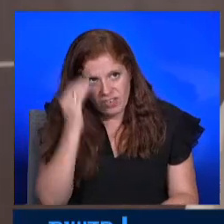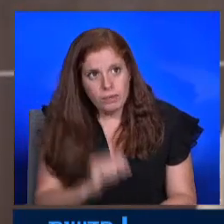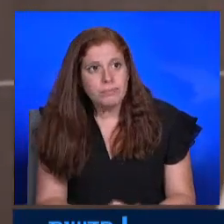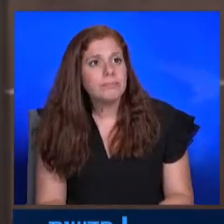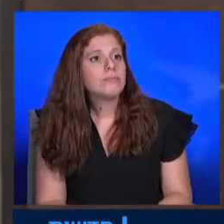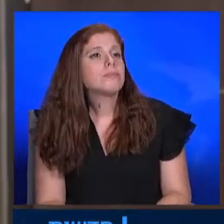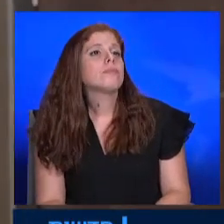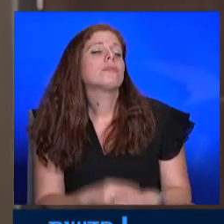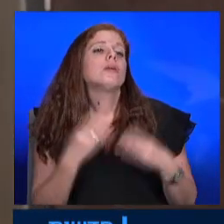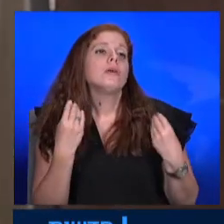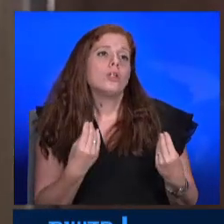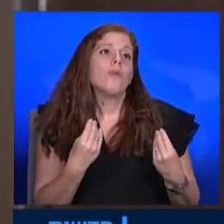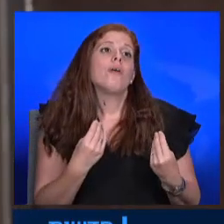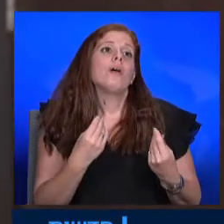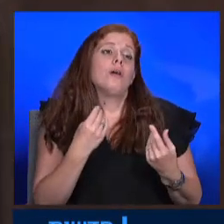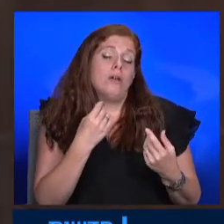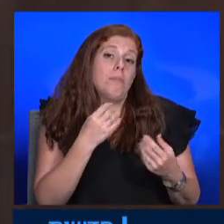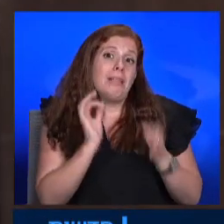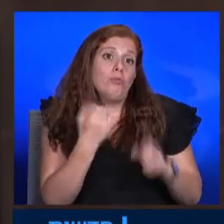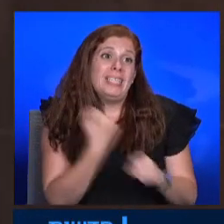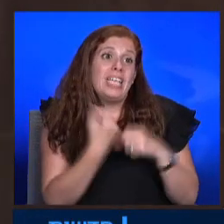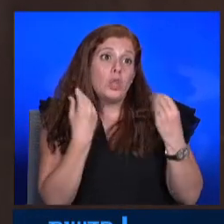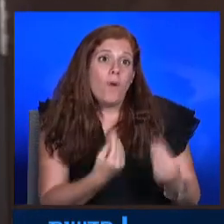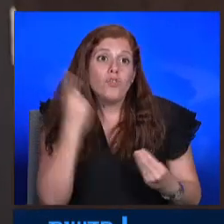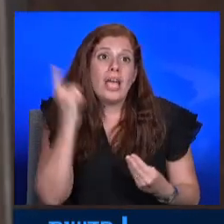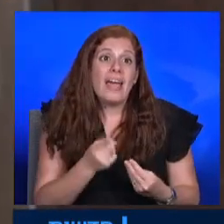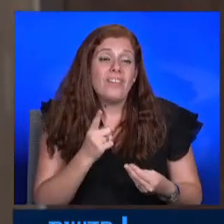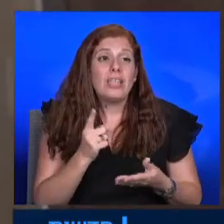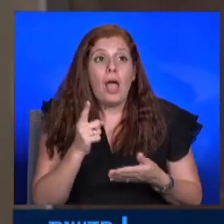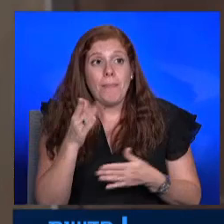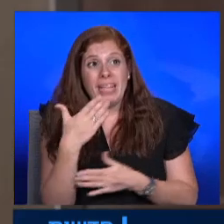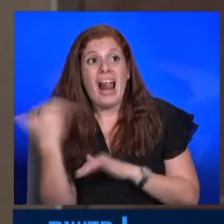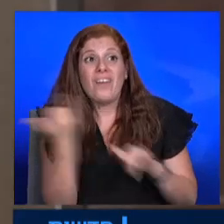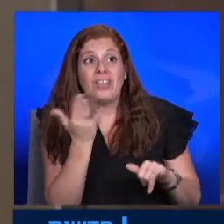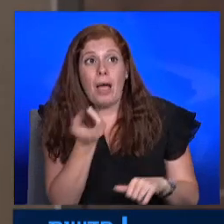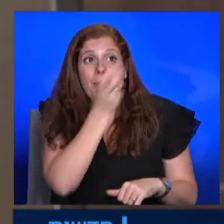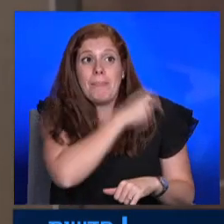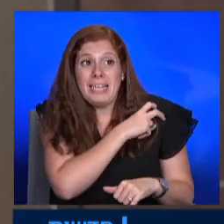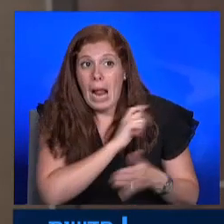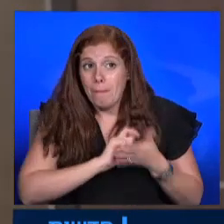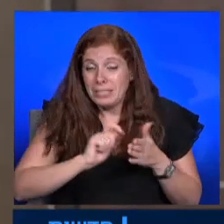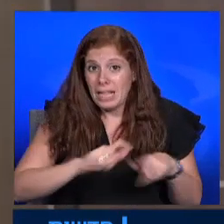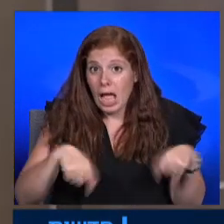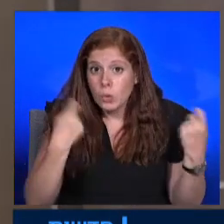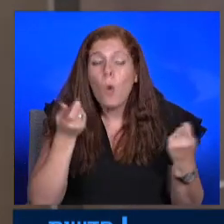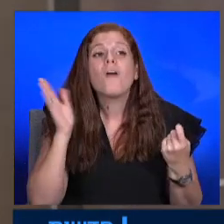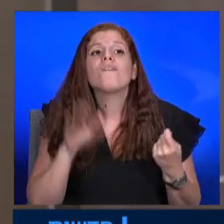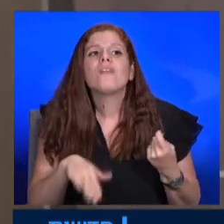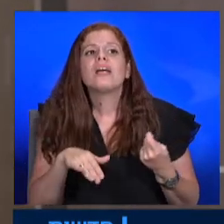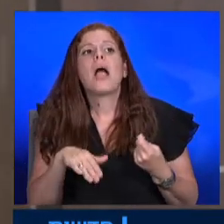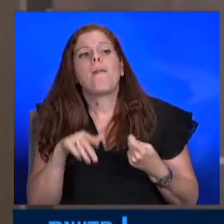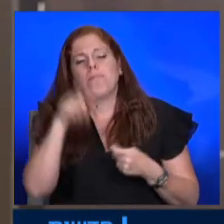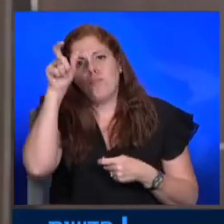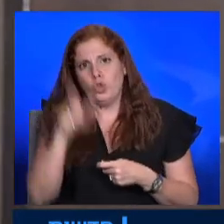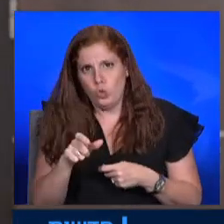את המדינה להביא בערב גם את מנכ״ל משרד החינוך, וגם גורם מסמך שמוסמך ממשרד הבריאות, כדי שלפחות אפשר